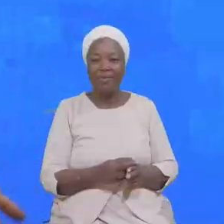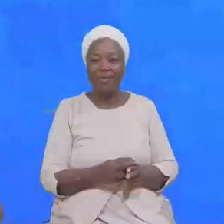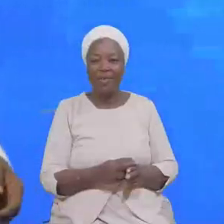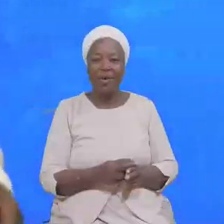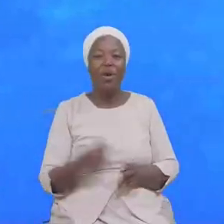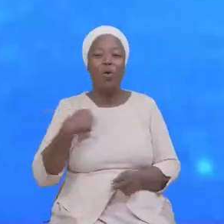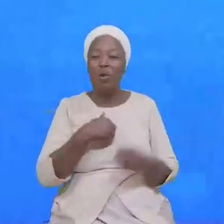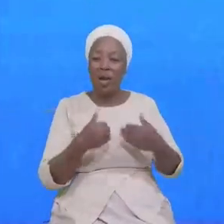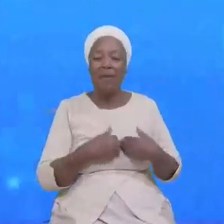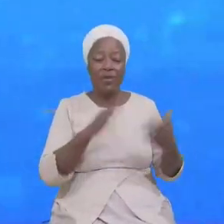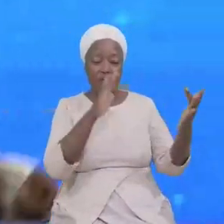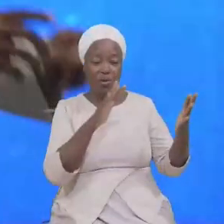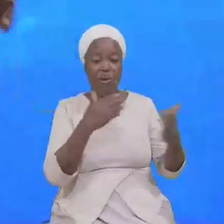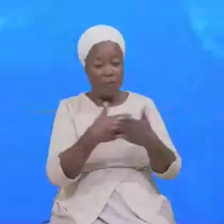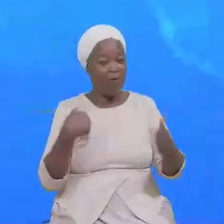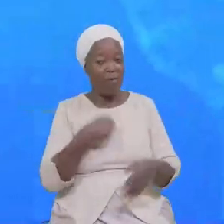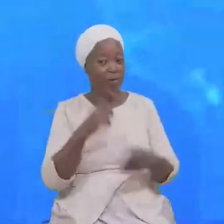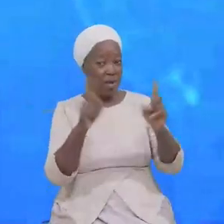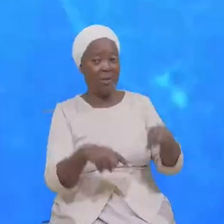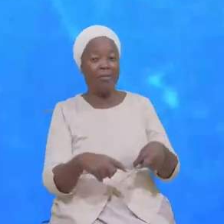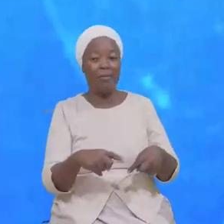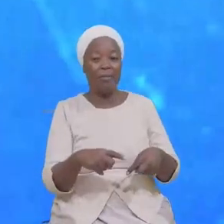Nous avons des attentes avant de venir.